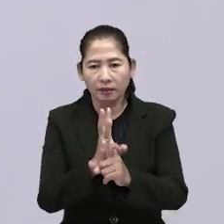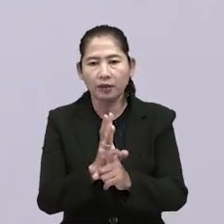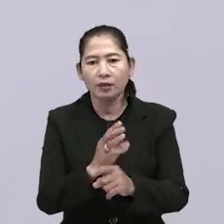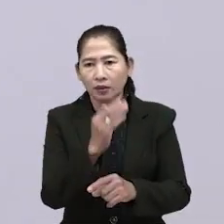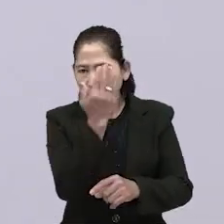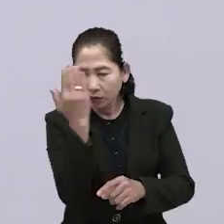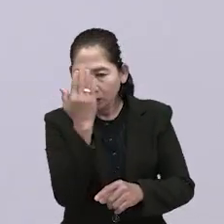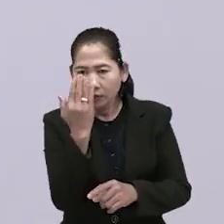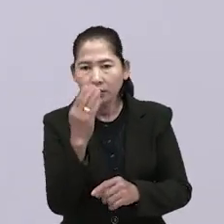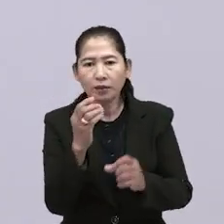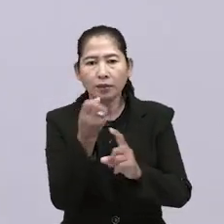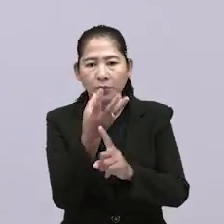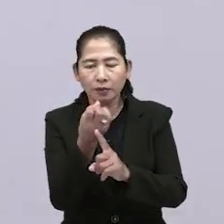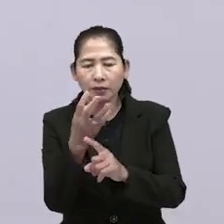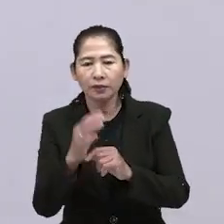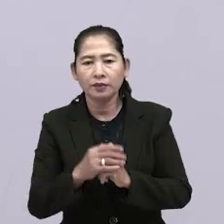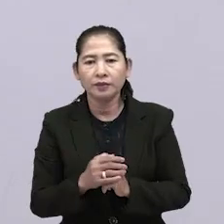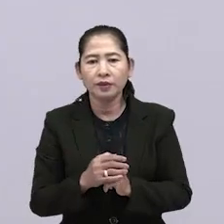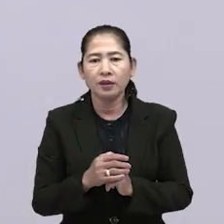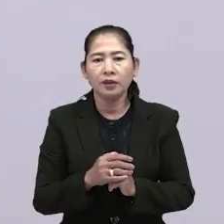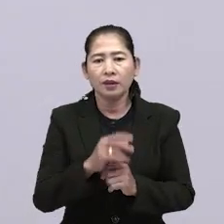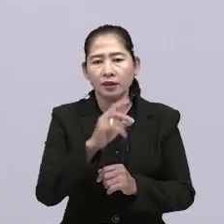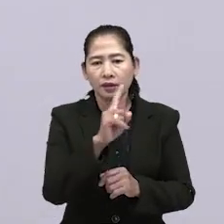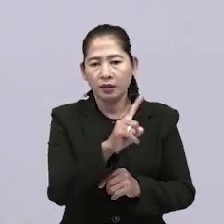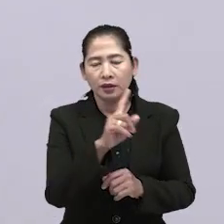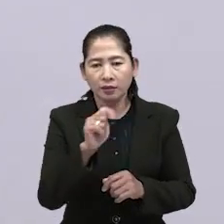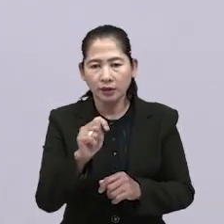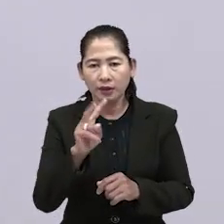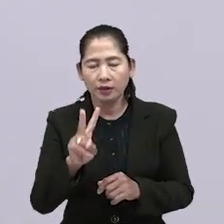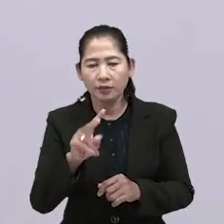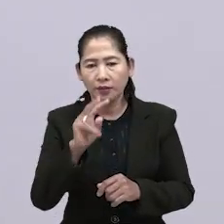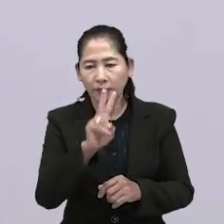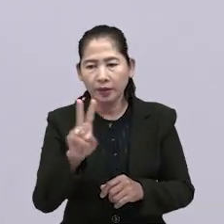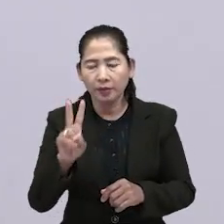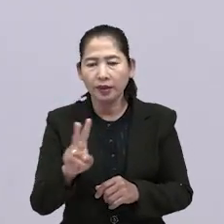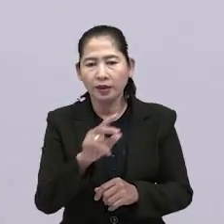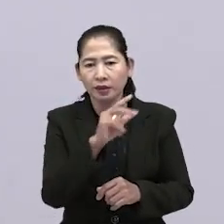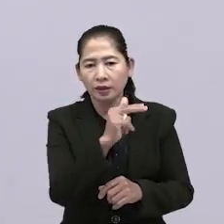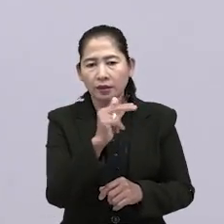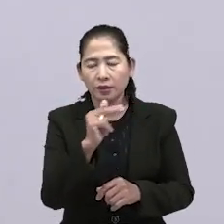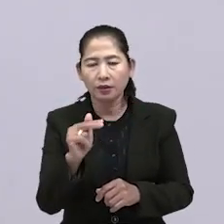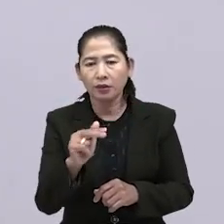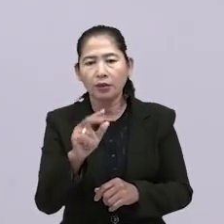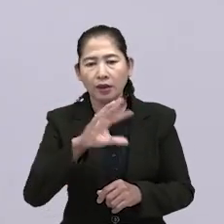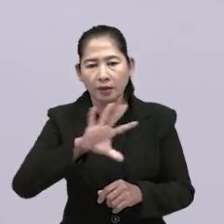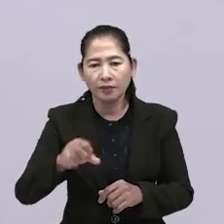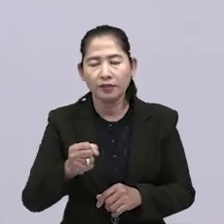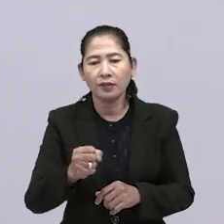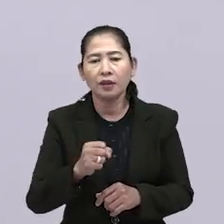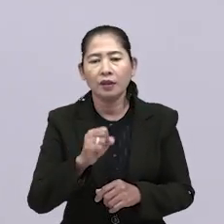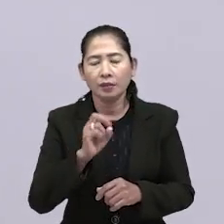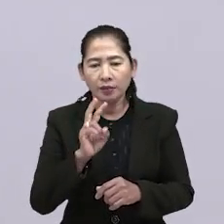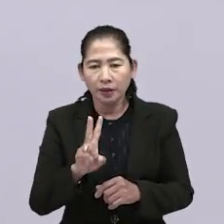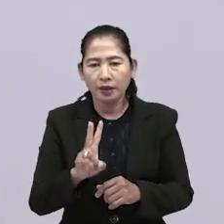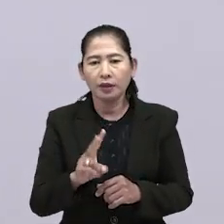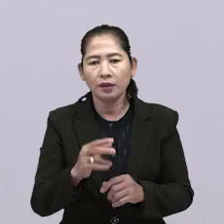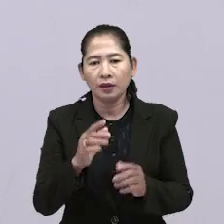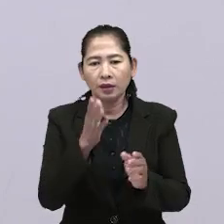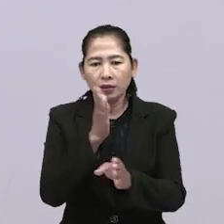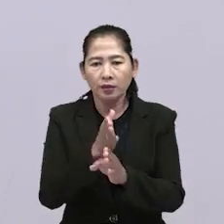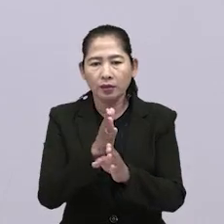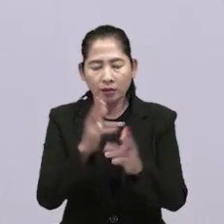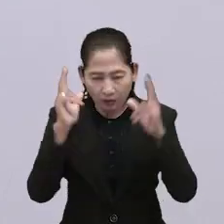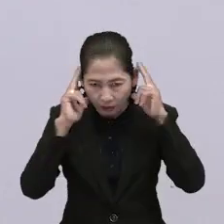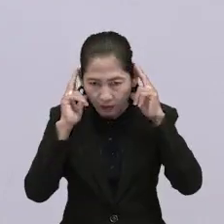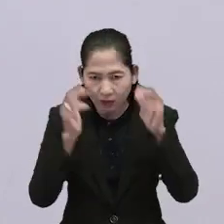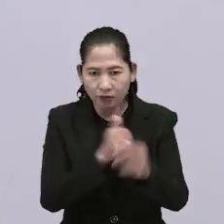chá tu được tu hấp cài rồi nọp. Tại chỗ đi TV bảo lệ mập hơi bí. Tu được tu chết Campuchia tô tô có bí. Tùm bó